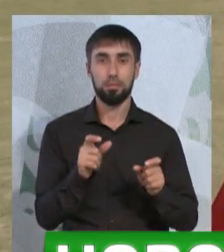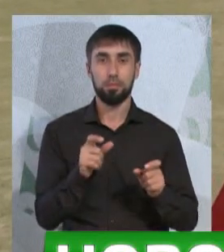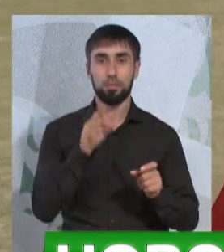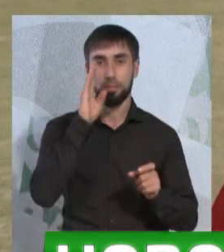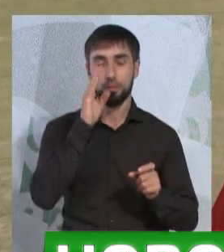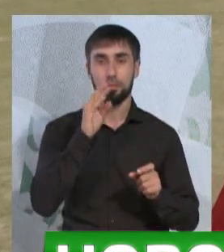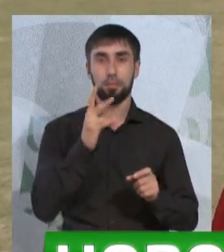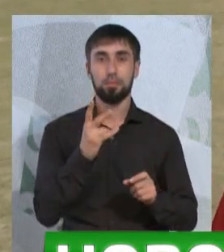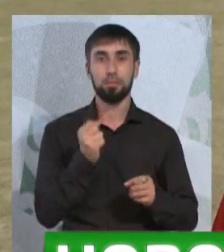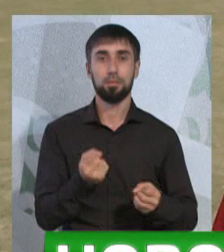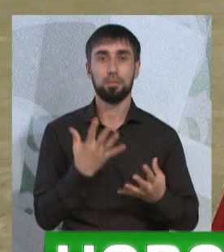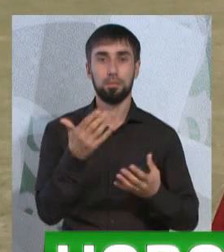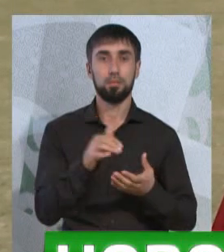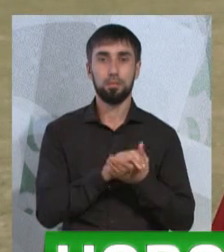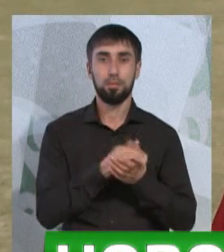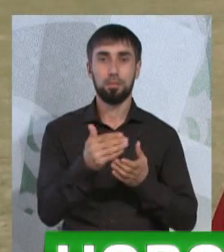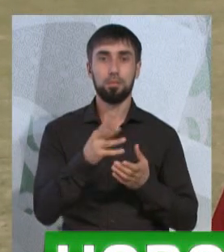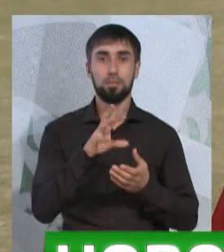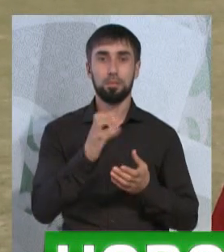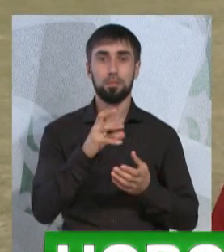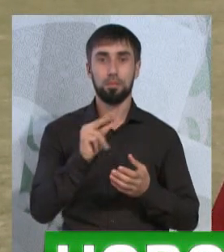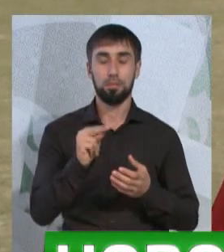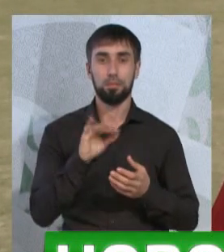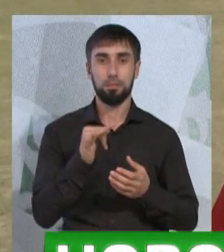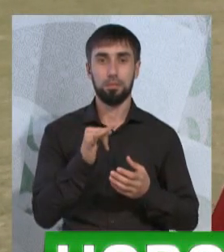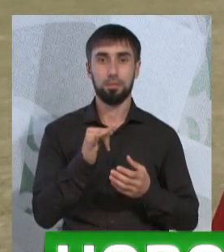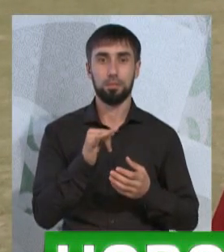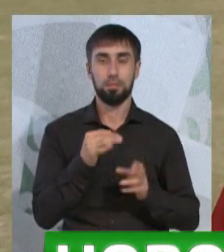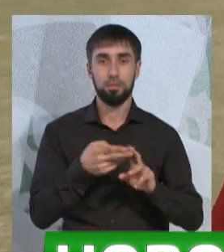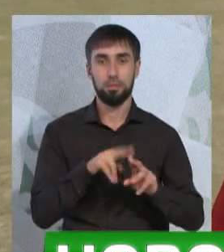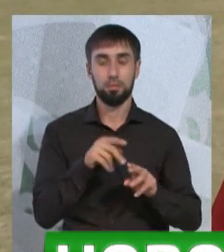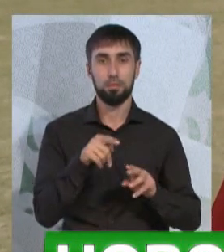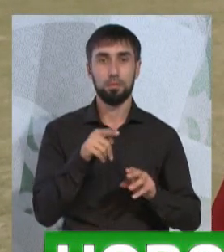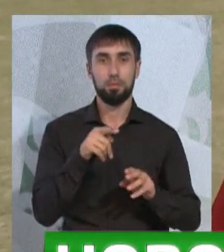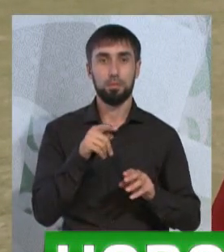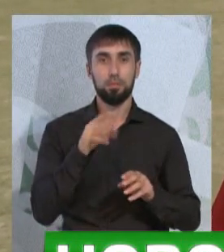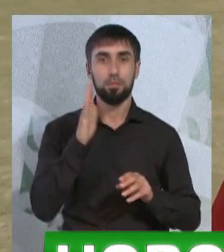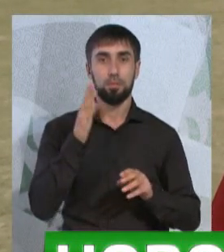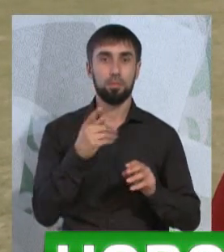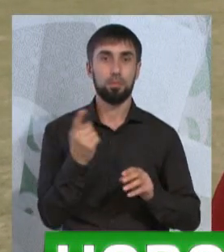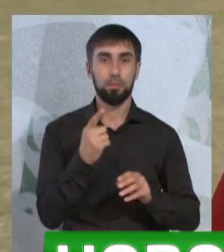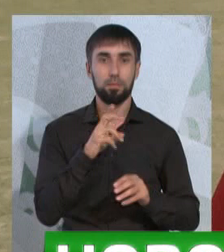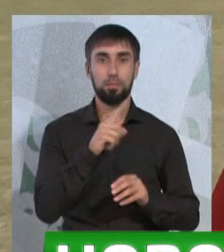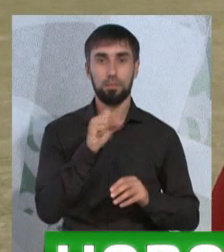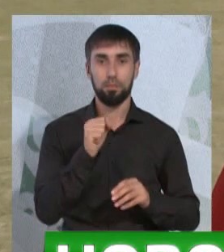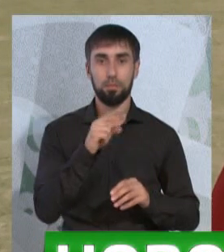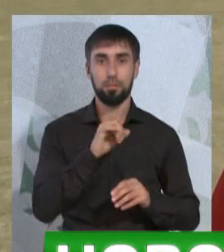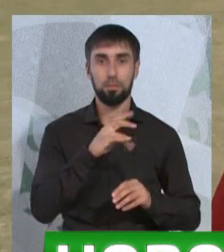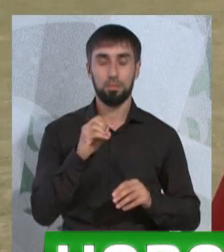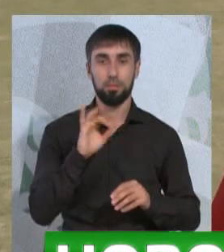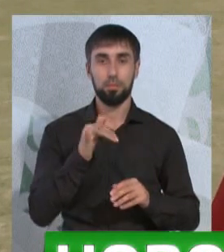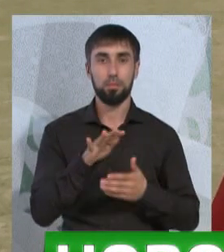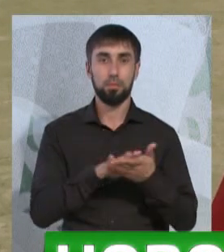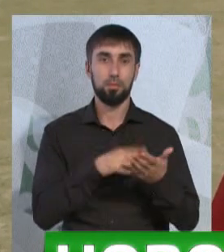они дружат с мячом. Вот. И исходя из этого, когда будет хотя бы первоначально какая-то база данных, будем